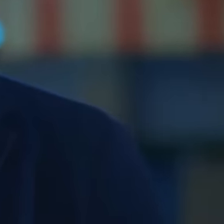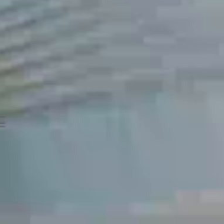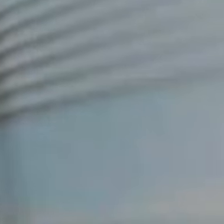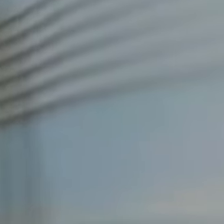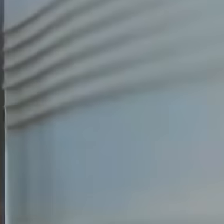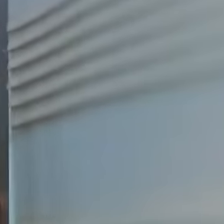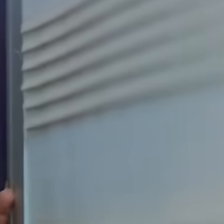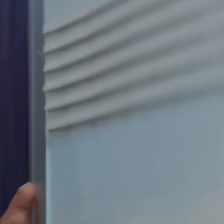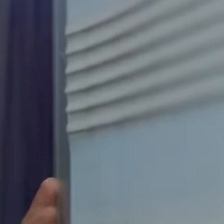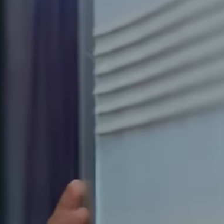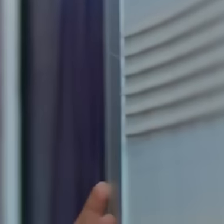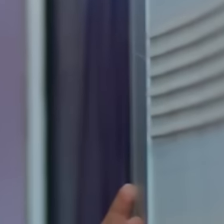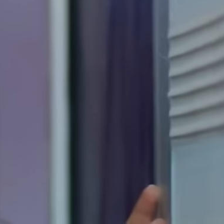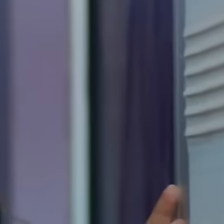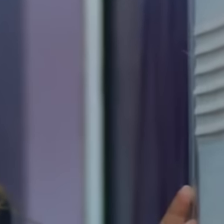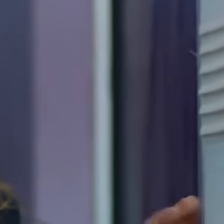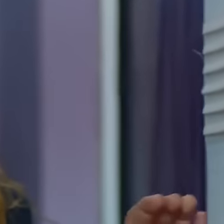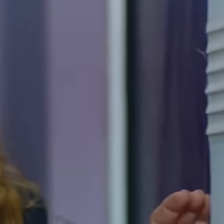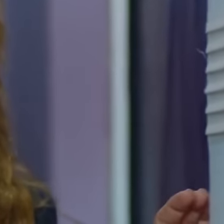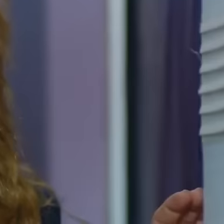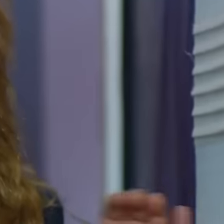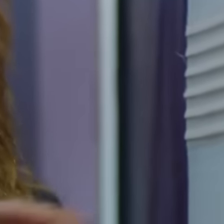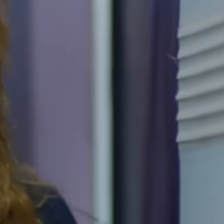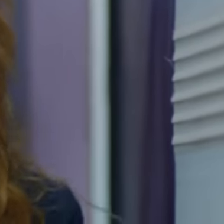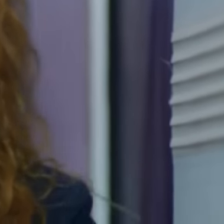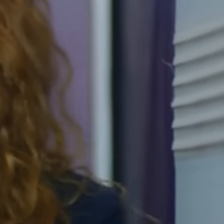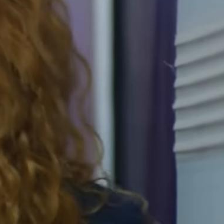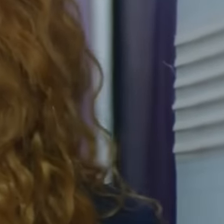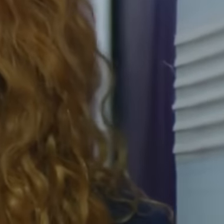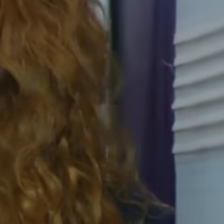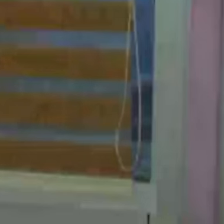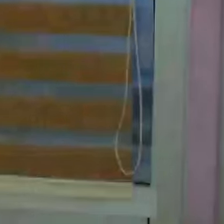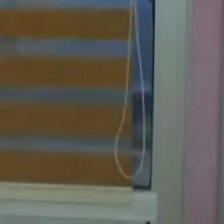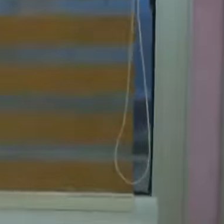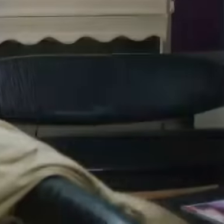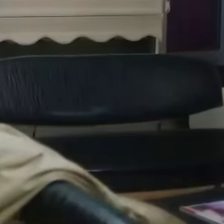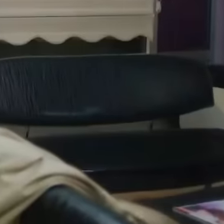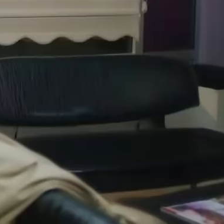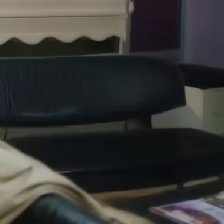Tarık cama gülümserken Itır perdeyi kapattı. Gözleri yaştan parlak, yüzü asık.